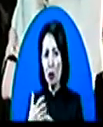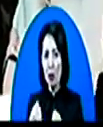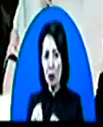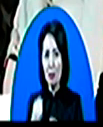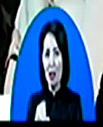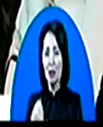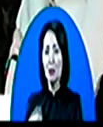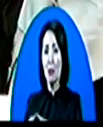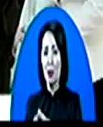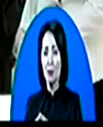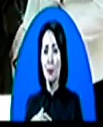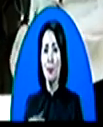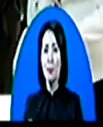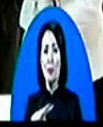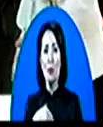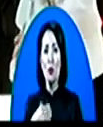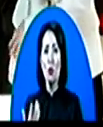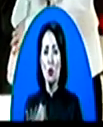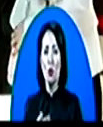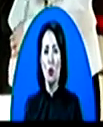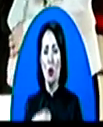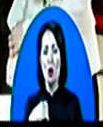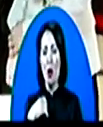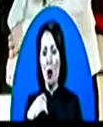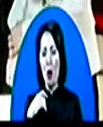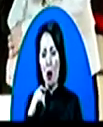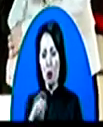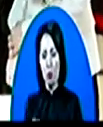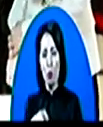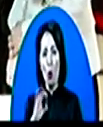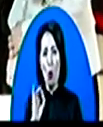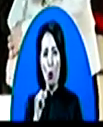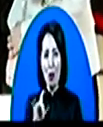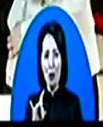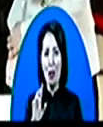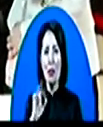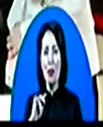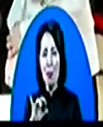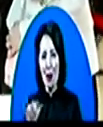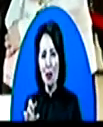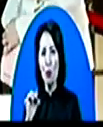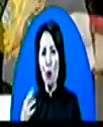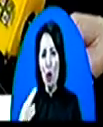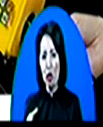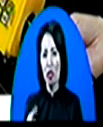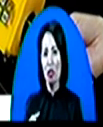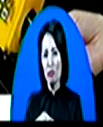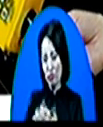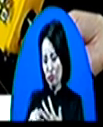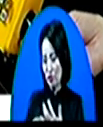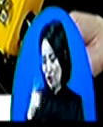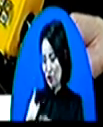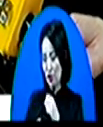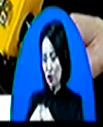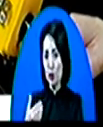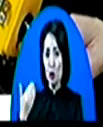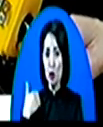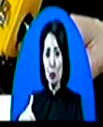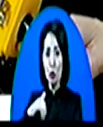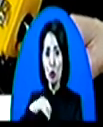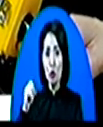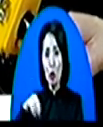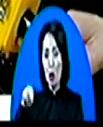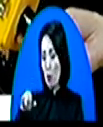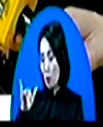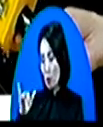Бид нар 2019 оны Улсын хурлын гишүүн Оюу Эрдэнэ Нямбаатар Батзанд Молднаар жил гарын өмнө улсын ерөнхий прокурорыг томилогдоход авилах